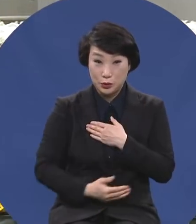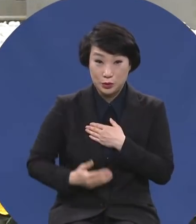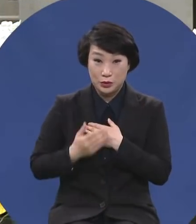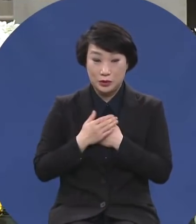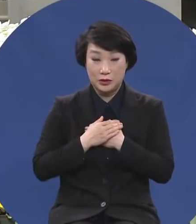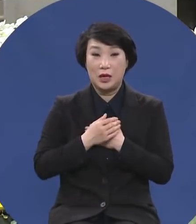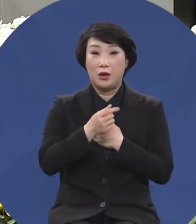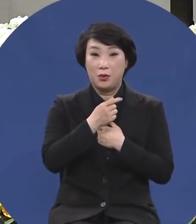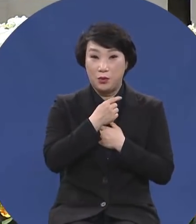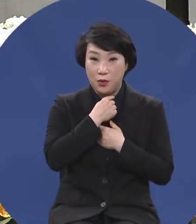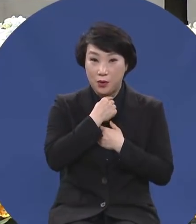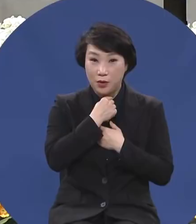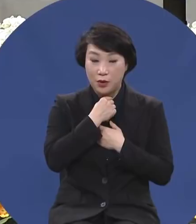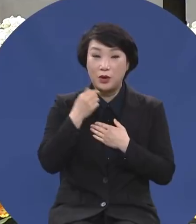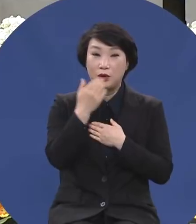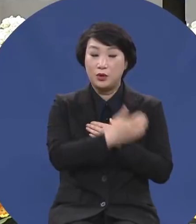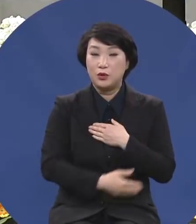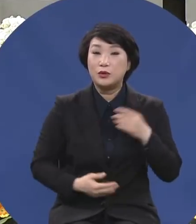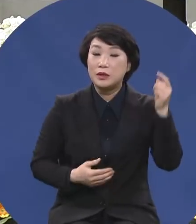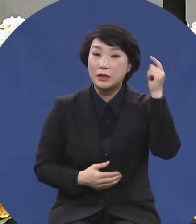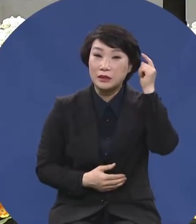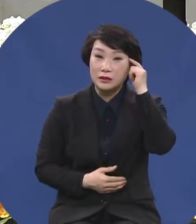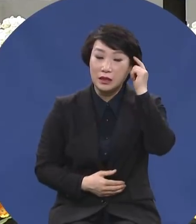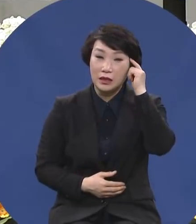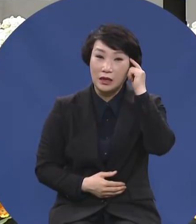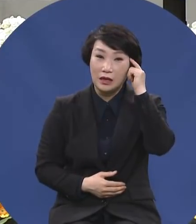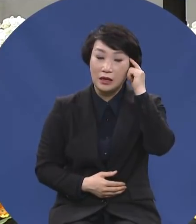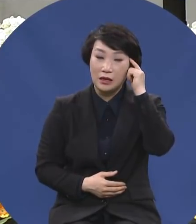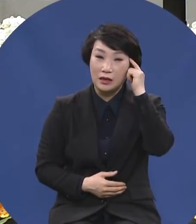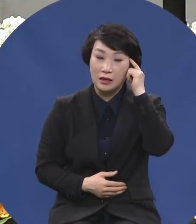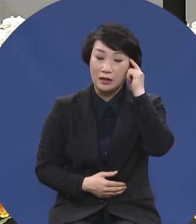육신의 요구나 육신의 생각이나